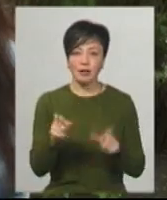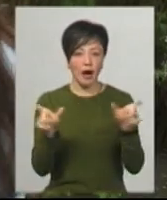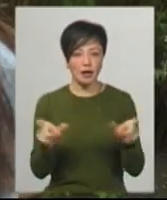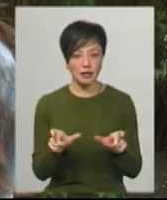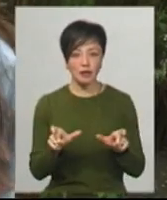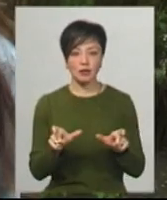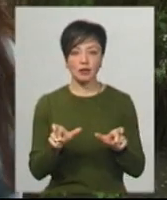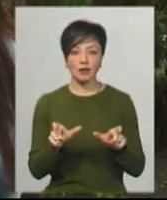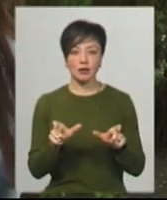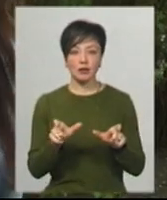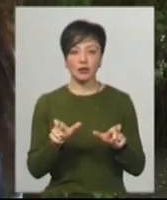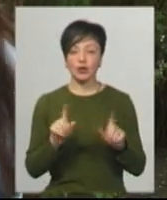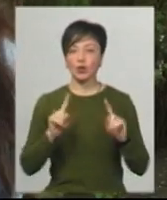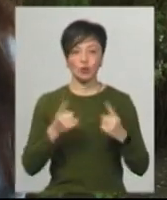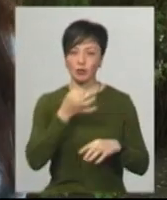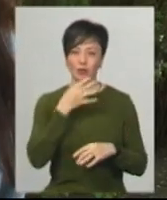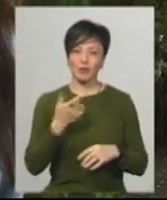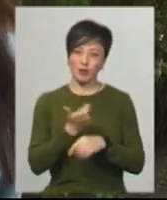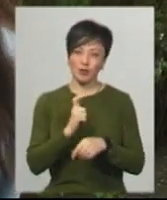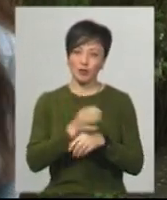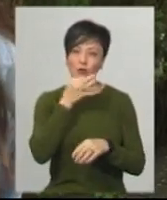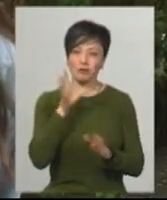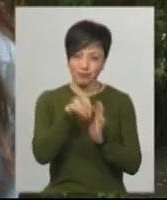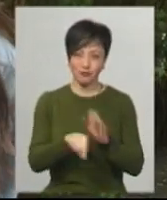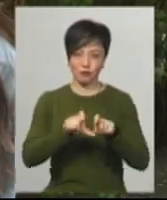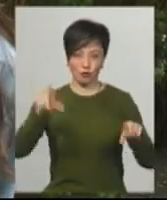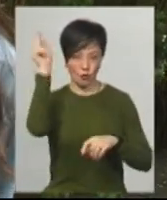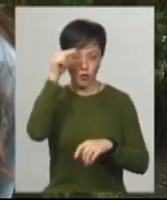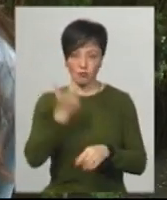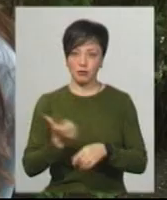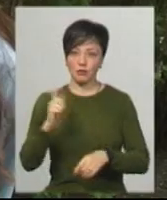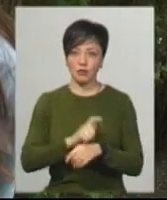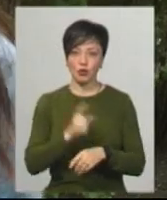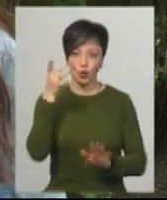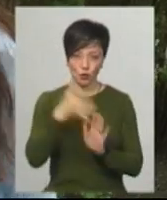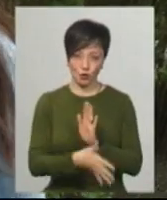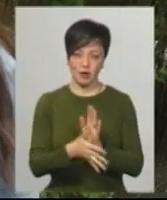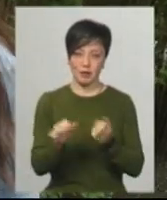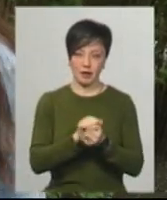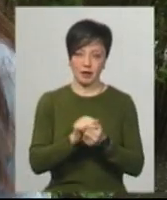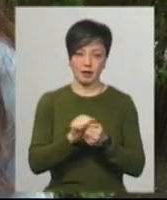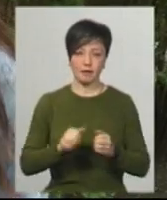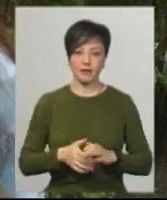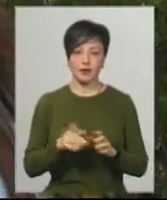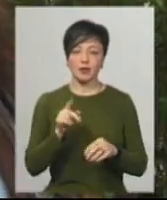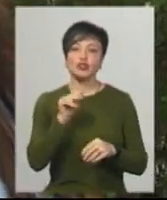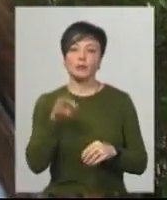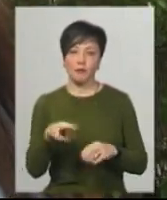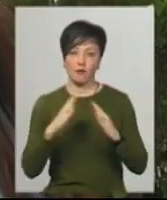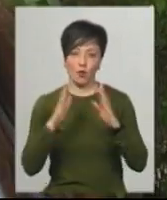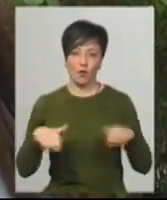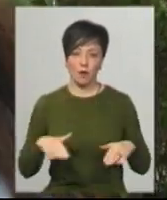мені не дуже подобається вчитися, мені більше подобається в школі. Там більше я можу розуміти, ніж вдома.